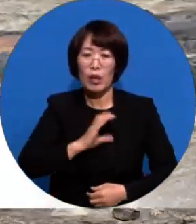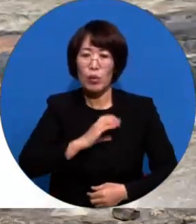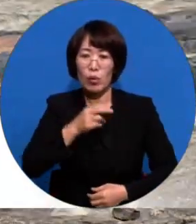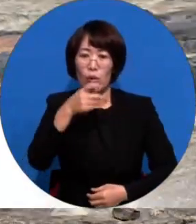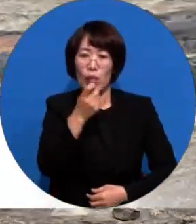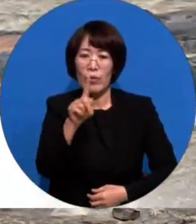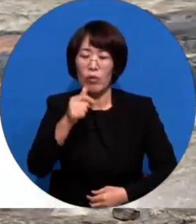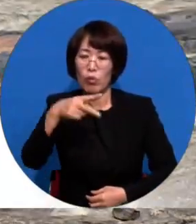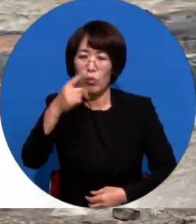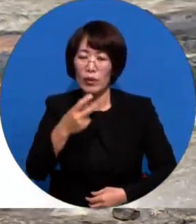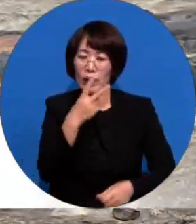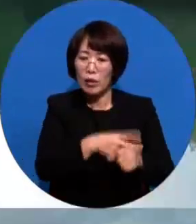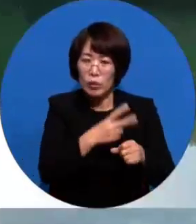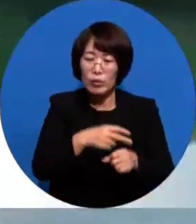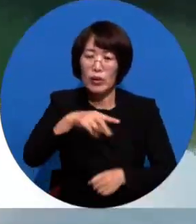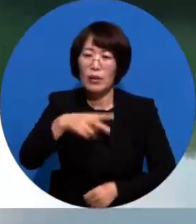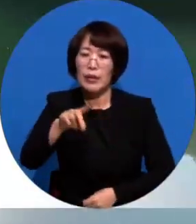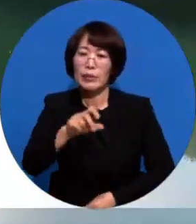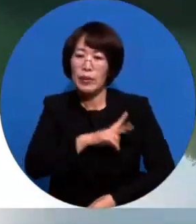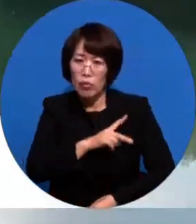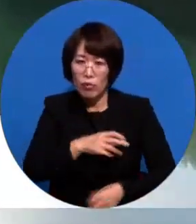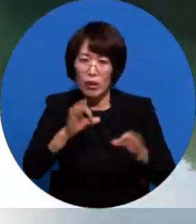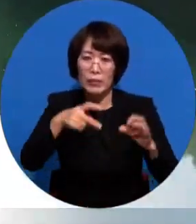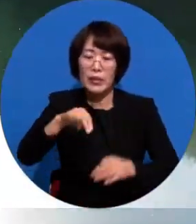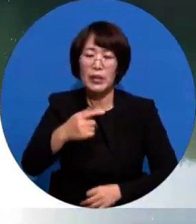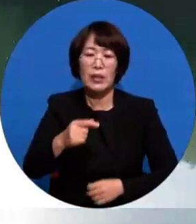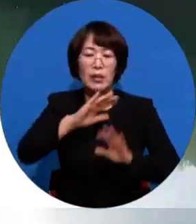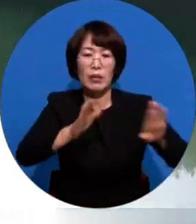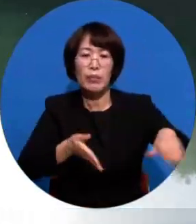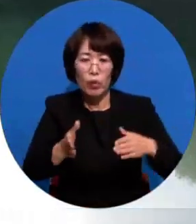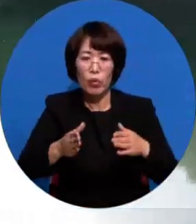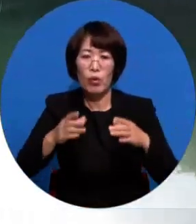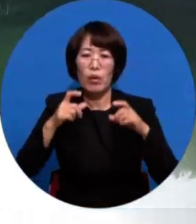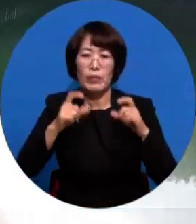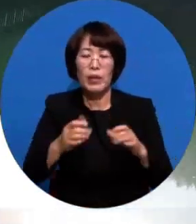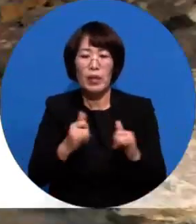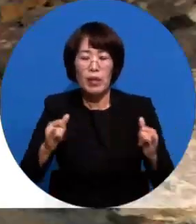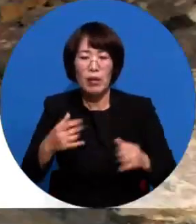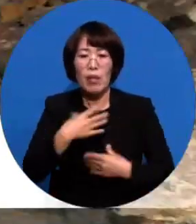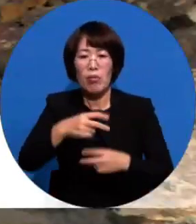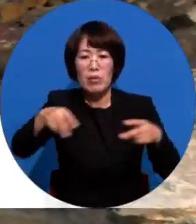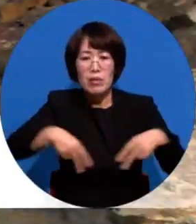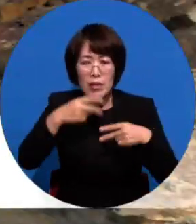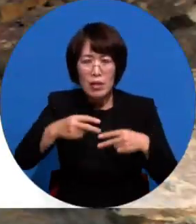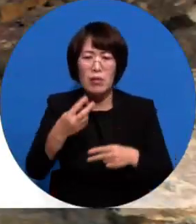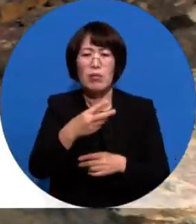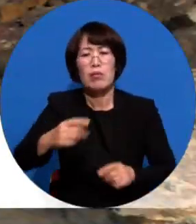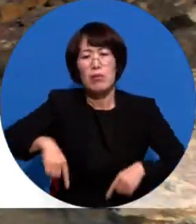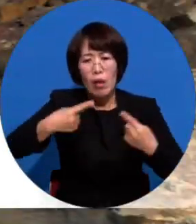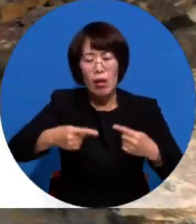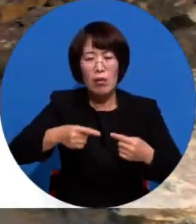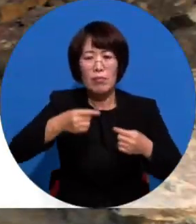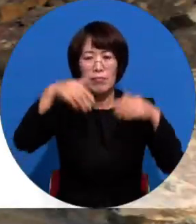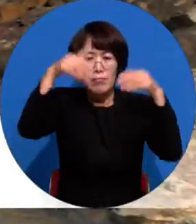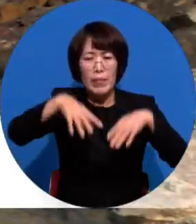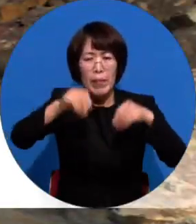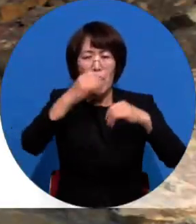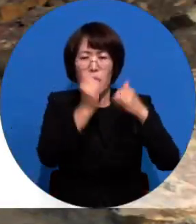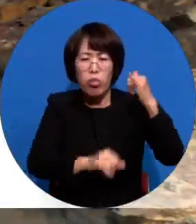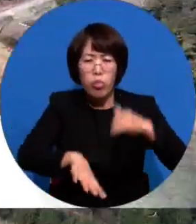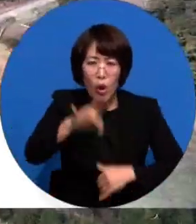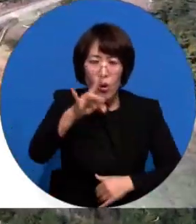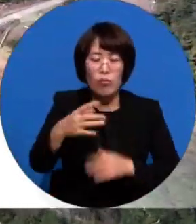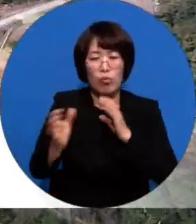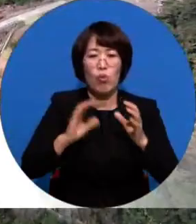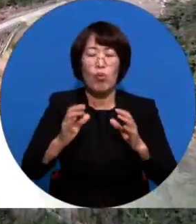관동대 교수 서삼석 의원 김신남 전라남도 도민 안전실장에 출연해 유례없는 가뭄의 원인과 해법에